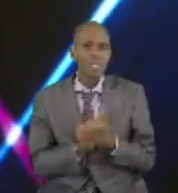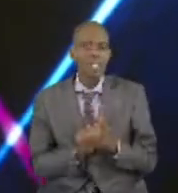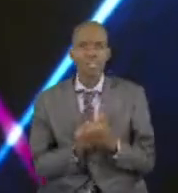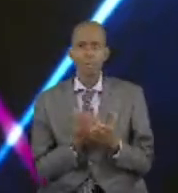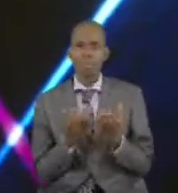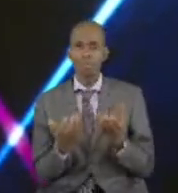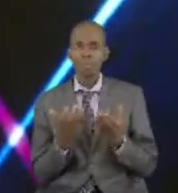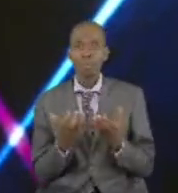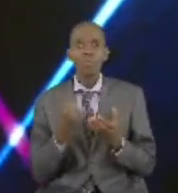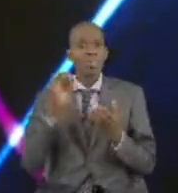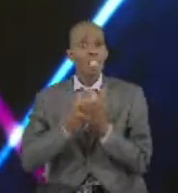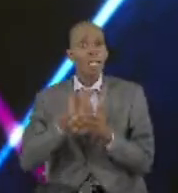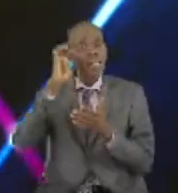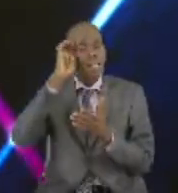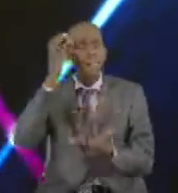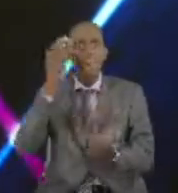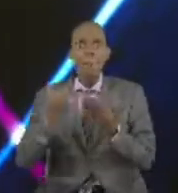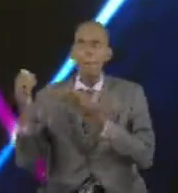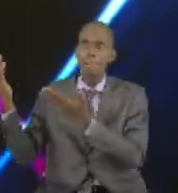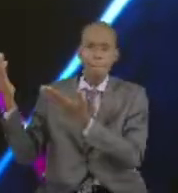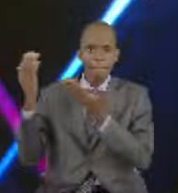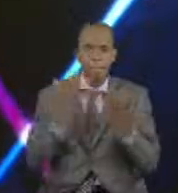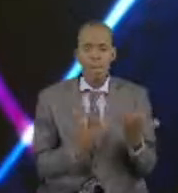principaux sacrificateurs?